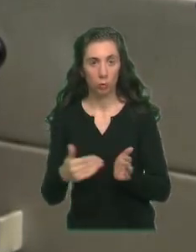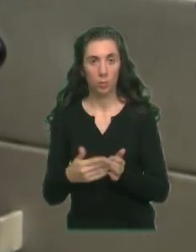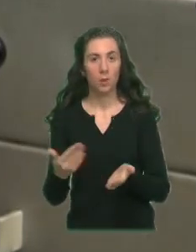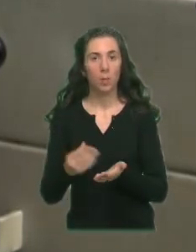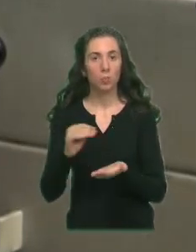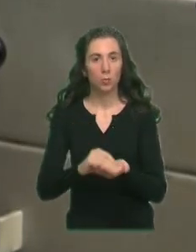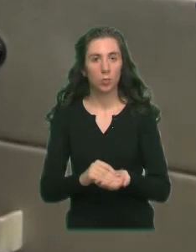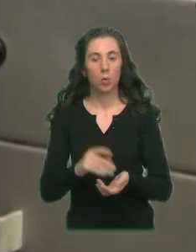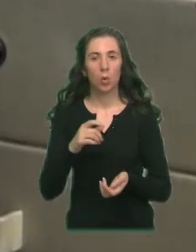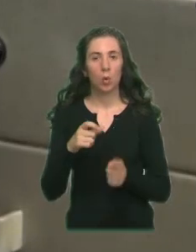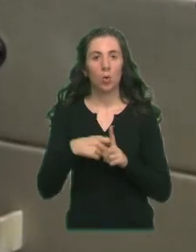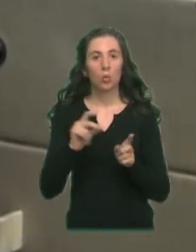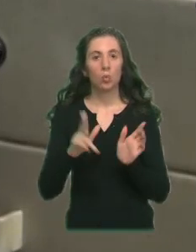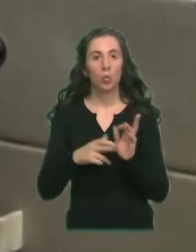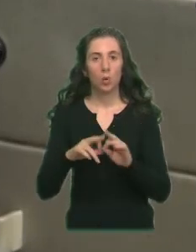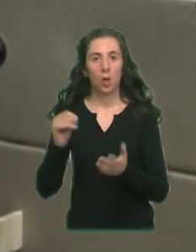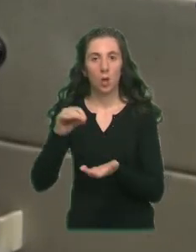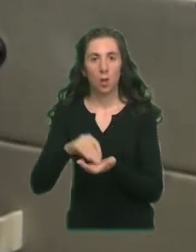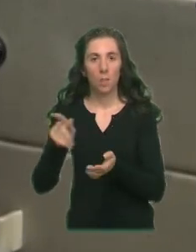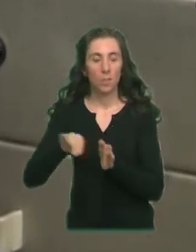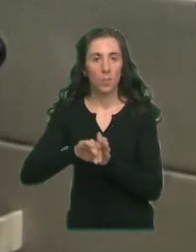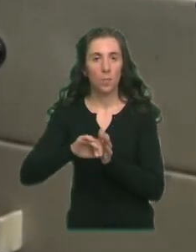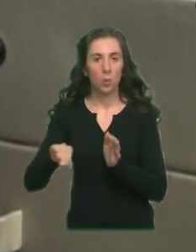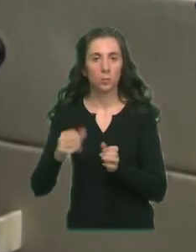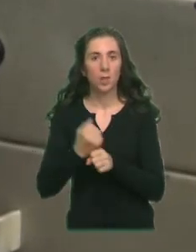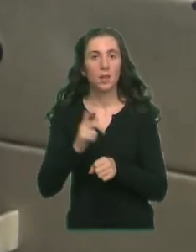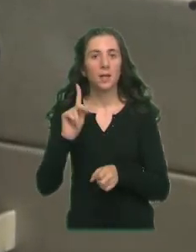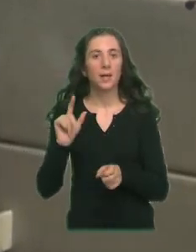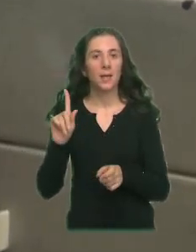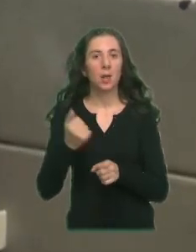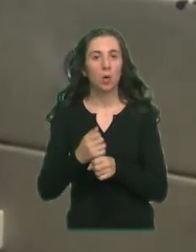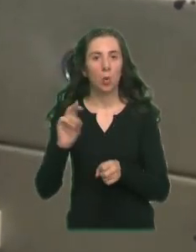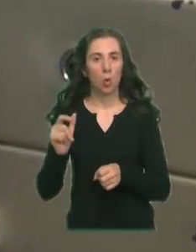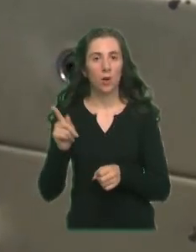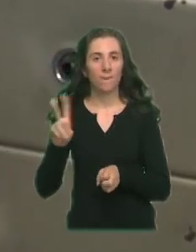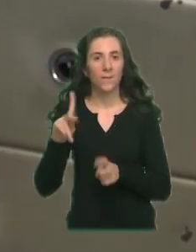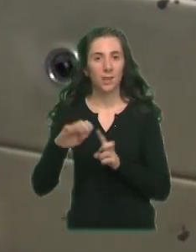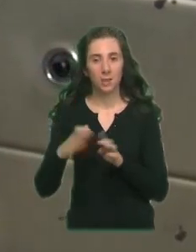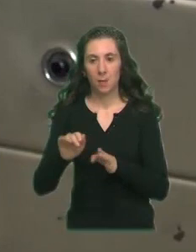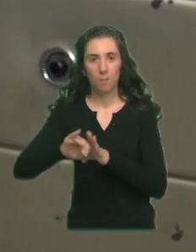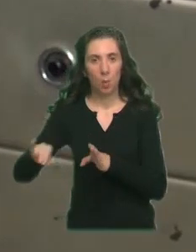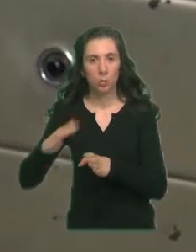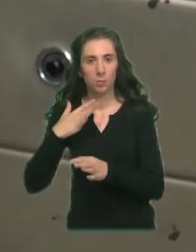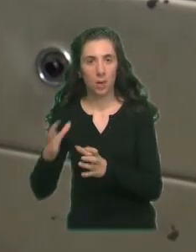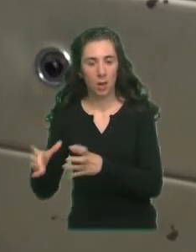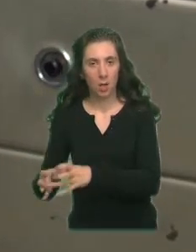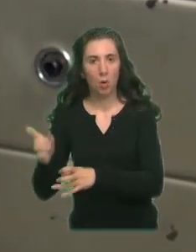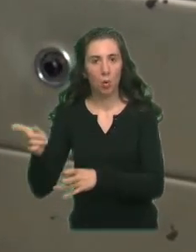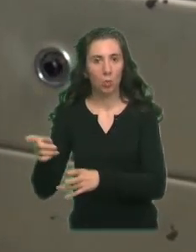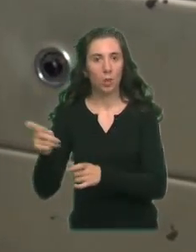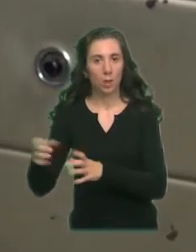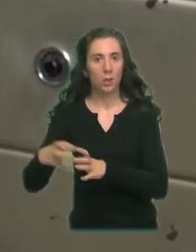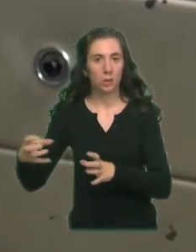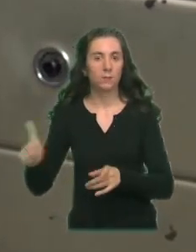se upiše na krugama u školu u Grigor Vites, u posebno odjeljenje, i tamo je onda